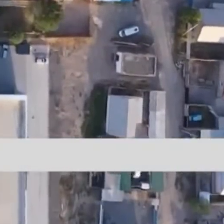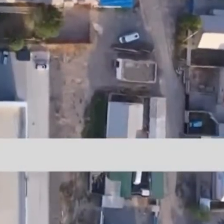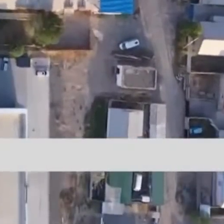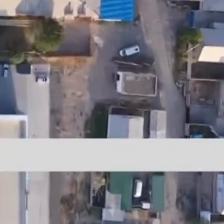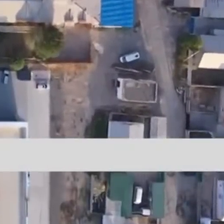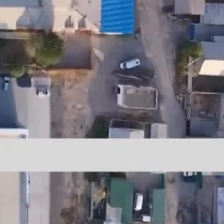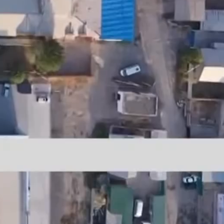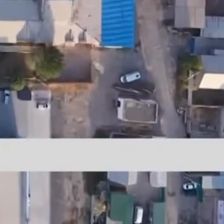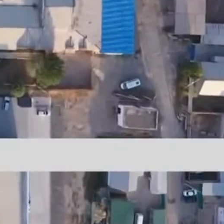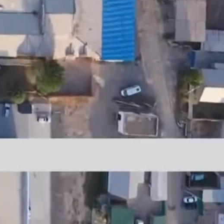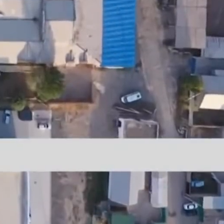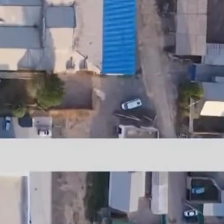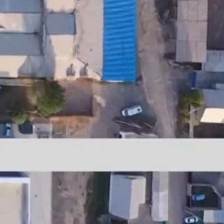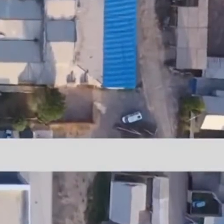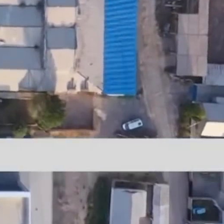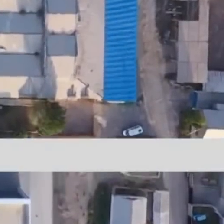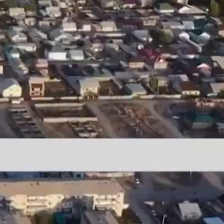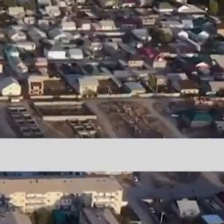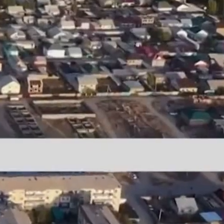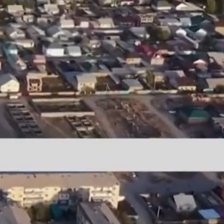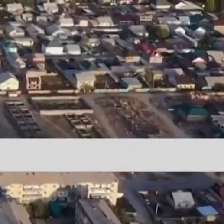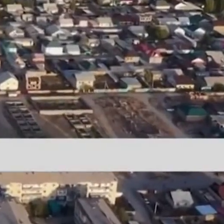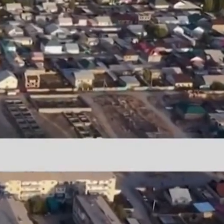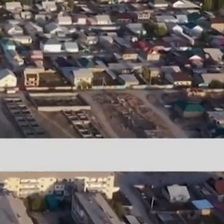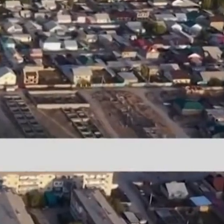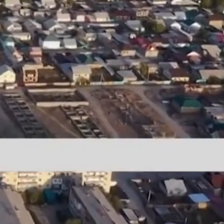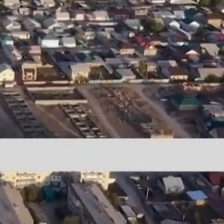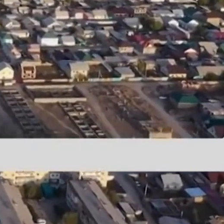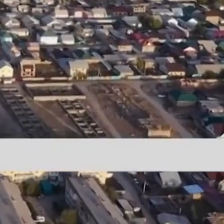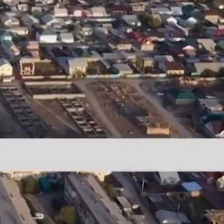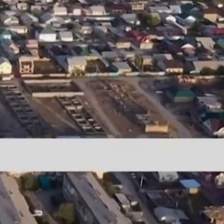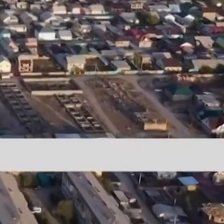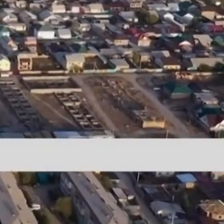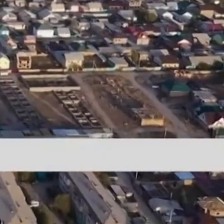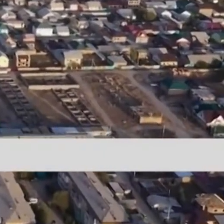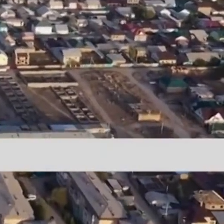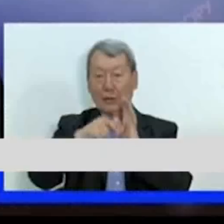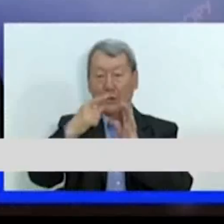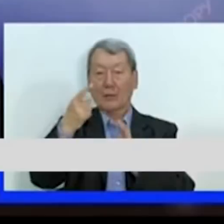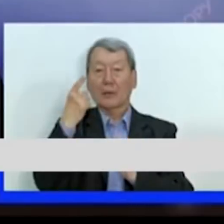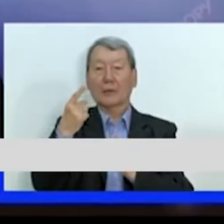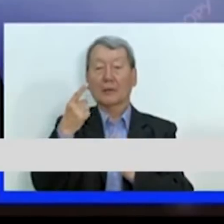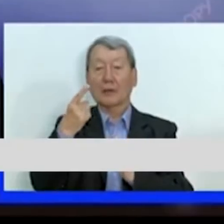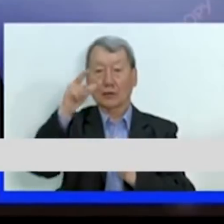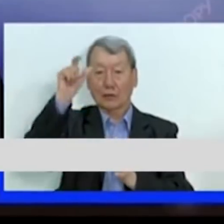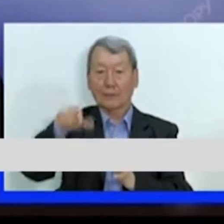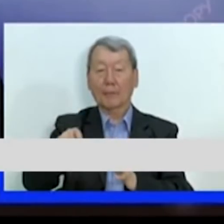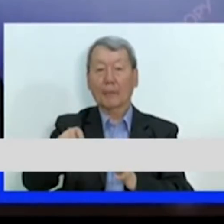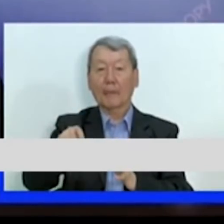мыйзам бузгандар көбөйүп жатканы байкалууда. Ушундай эле көрүнүш Нарын шаарында жана Атбаш районунда да катталган. Бир